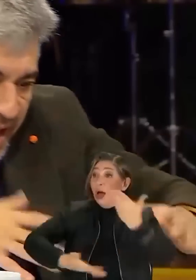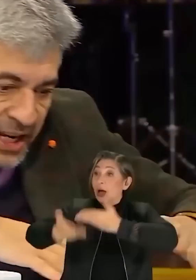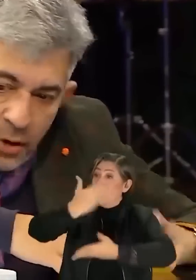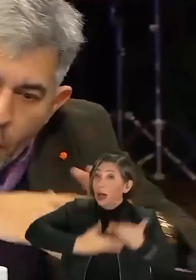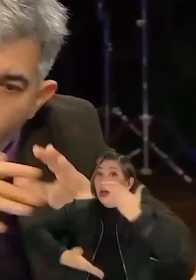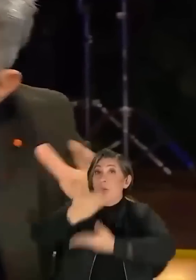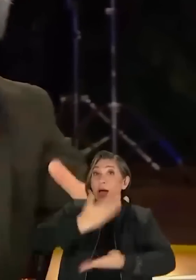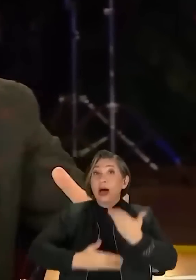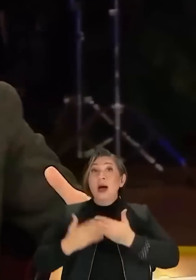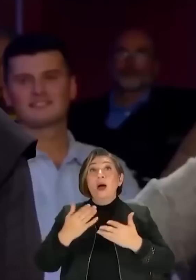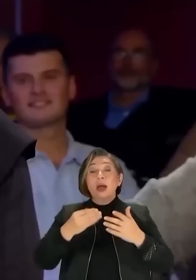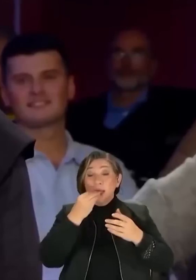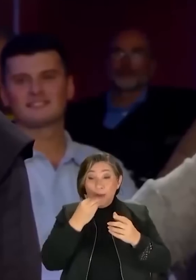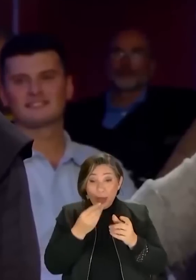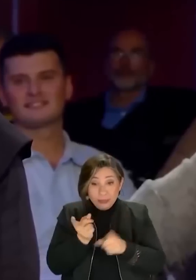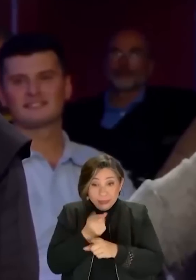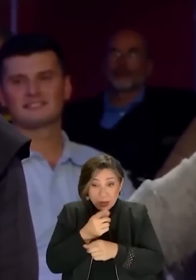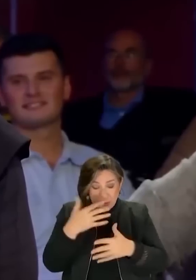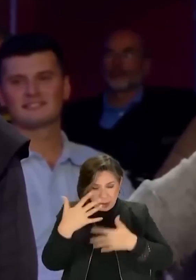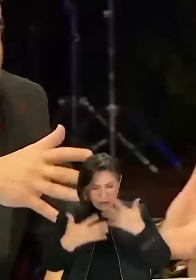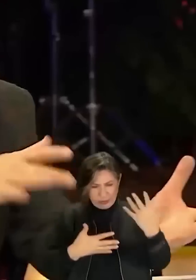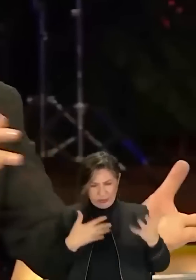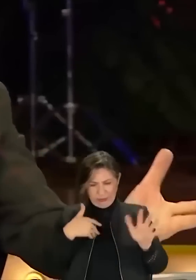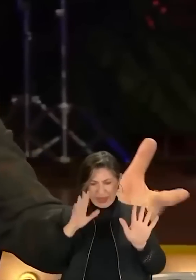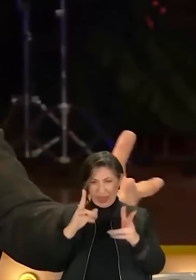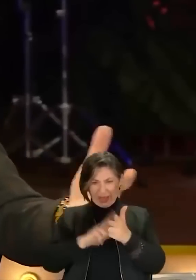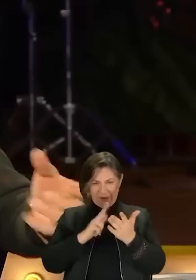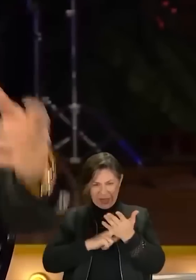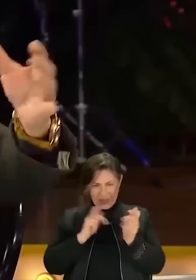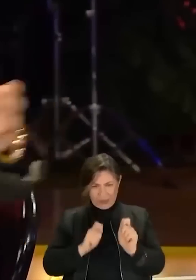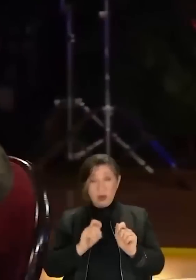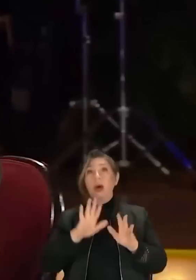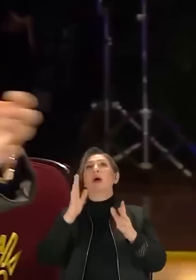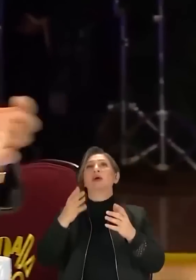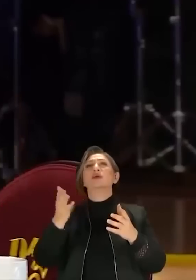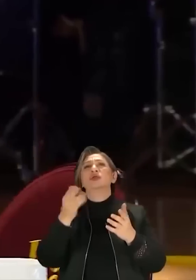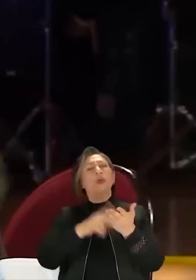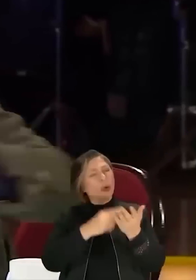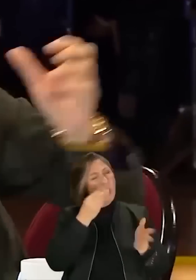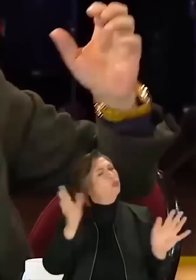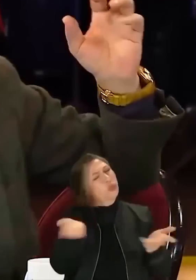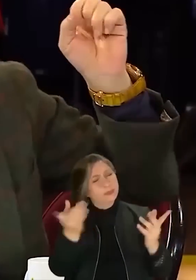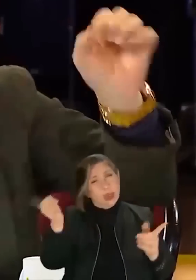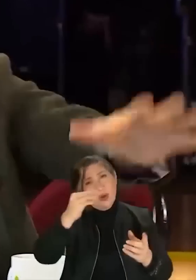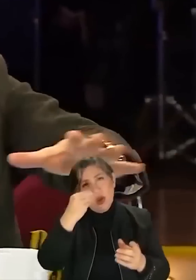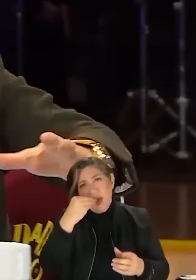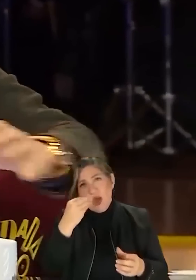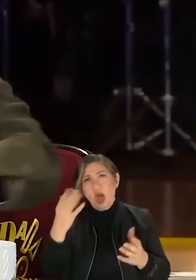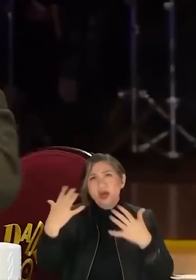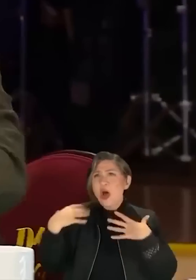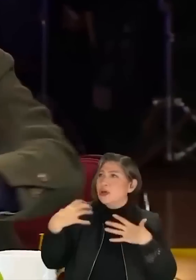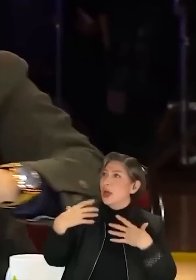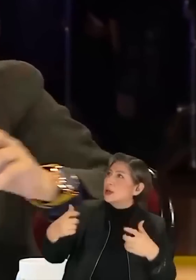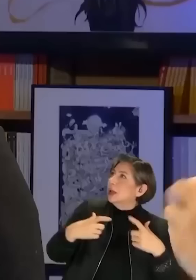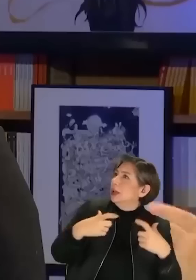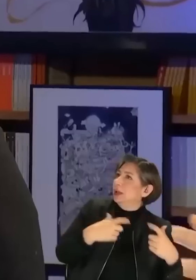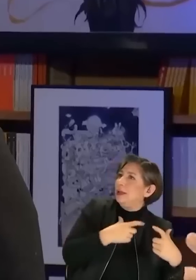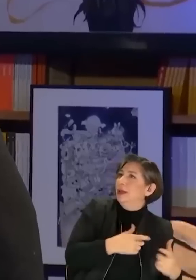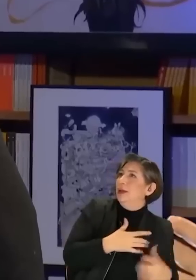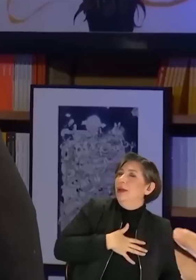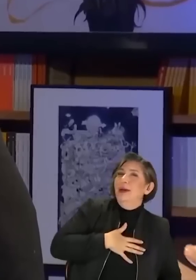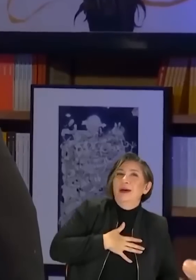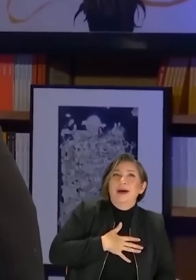gidiyor yani öğünler filan karıştı. Şimdi bir dakika biz kahvaltı etmemiş miydik? Kahvaltı kahvaltı ye ye ye ye ye ye ye ye